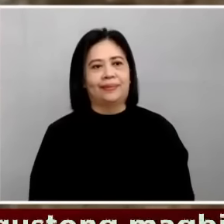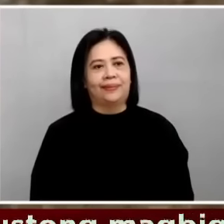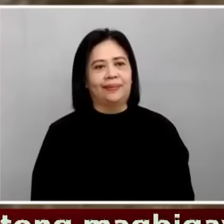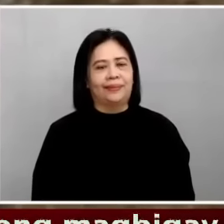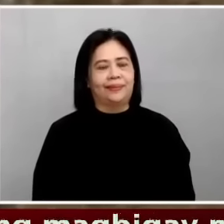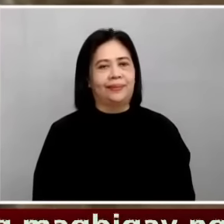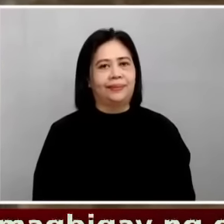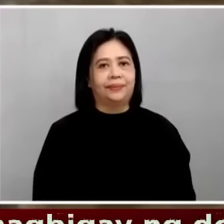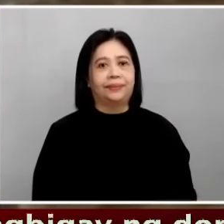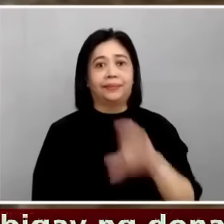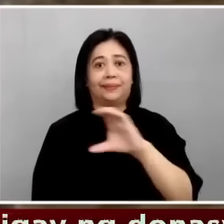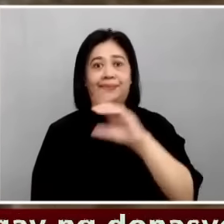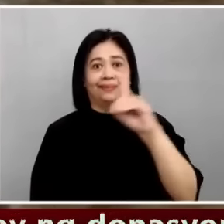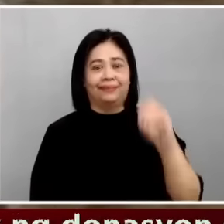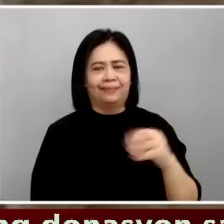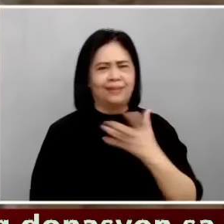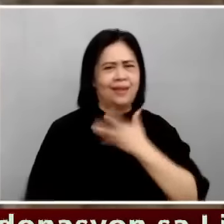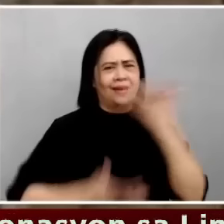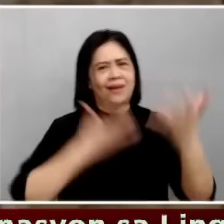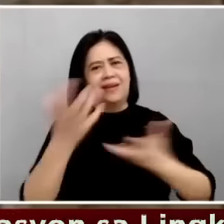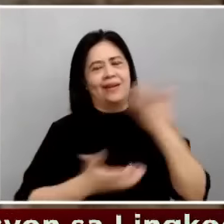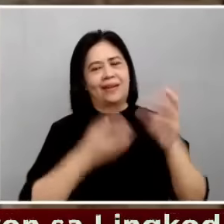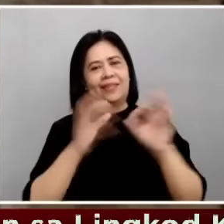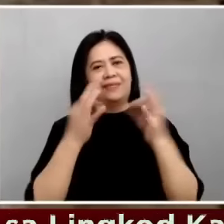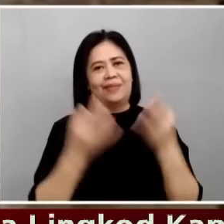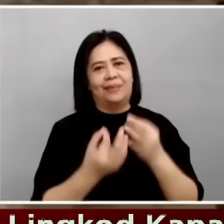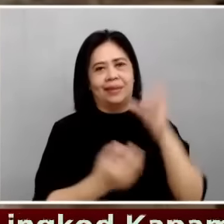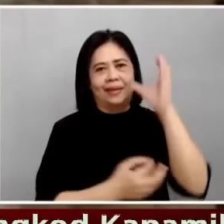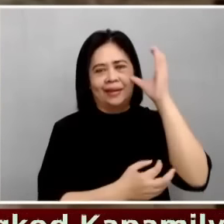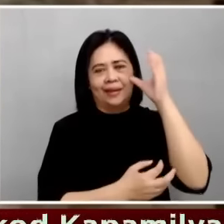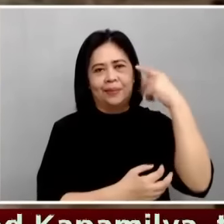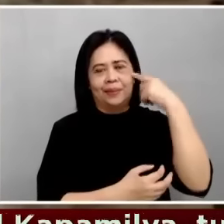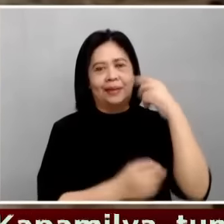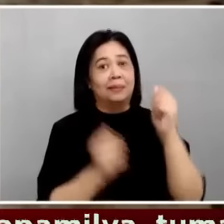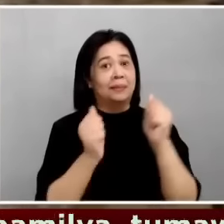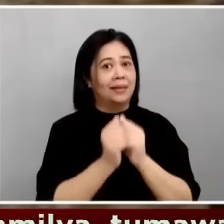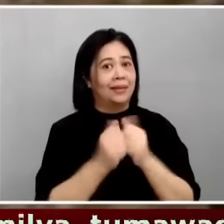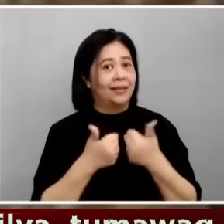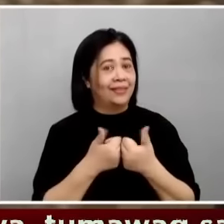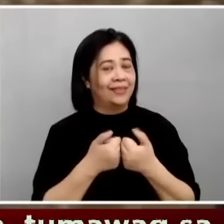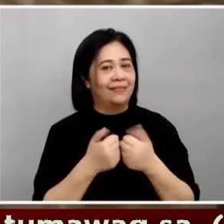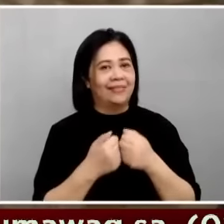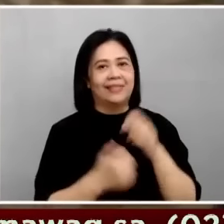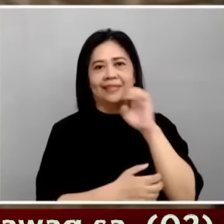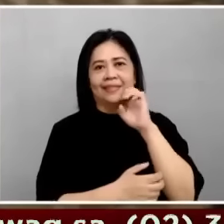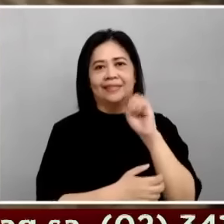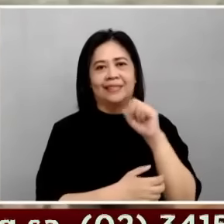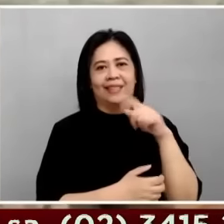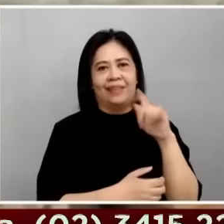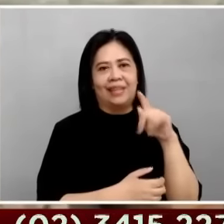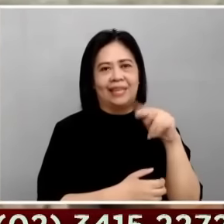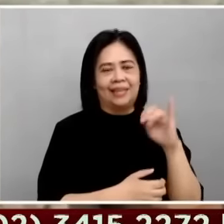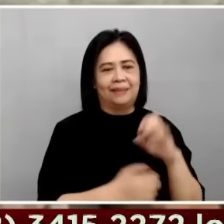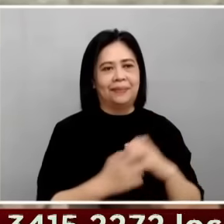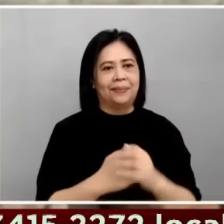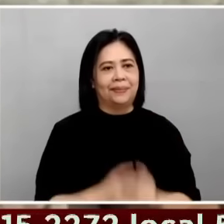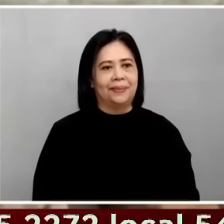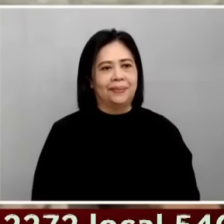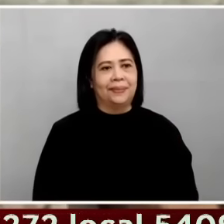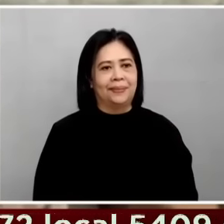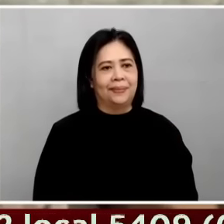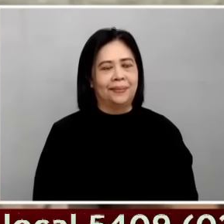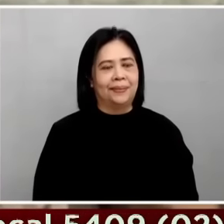Sa Cagayan de Oro, naghiyawan ang pamilya ni Carlo Paalam, pati na ang girlfriend niyang si Stephanie. Hindi yun